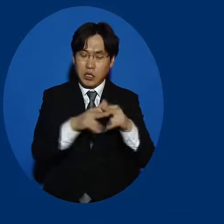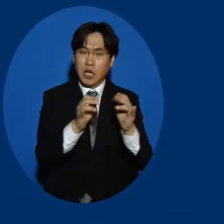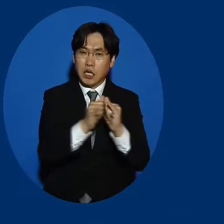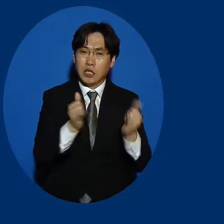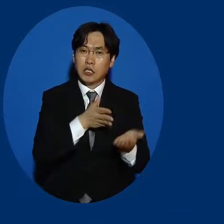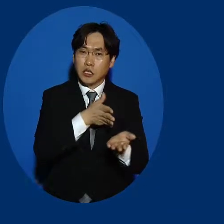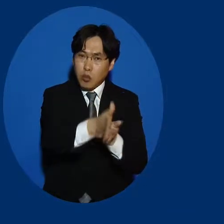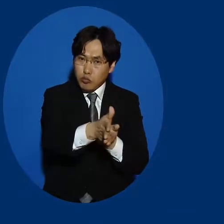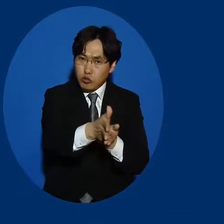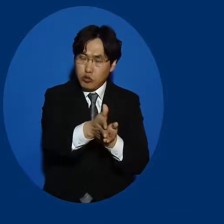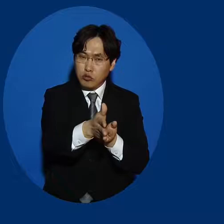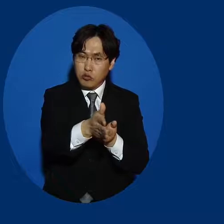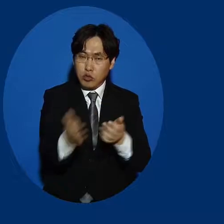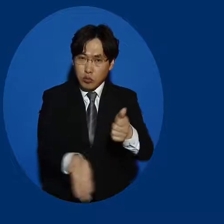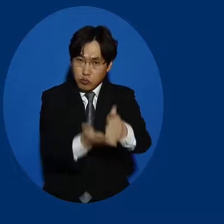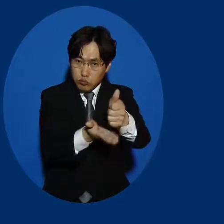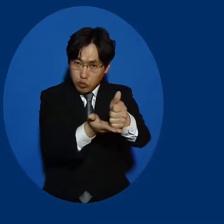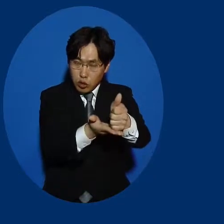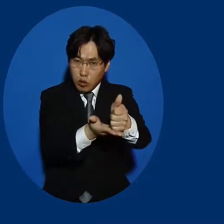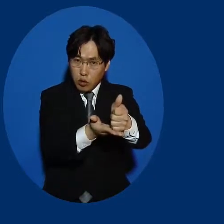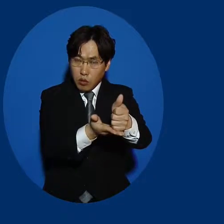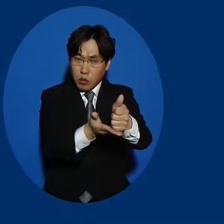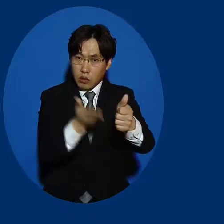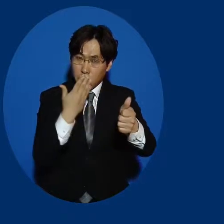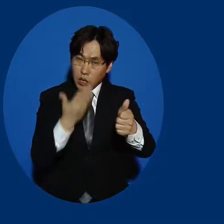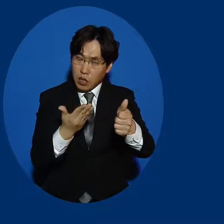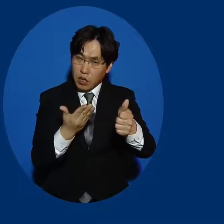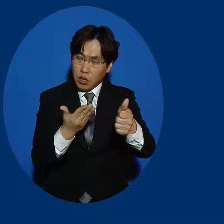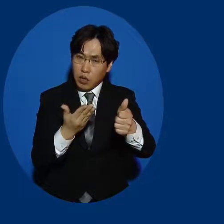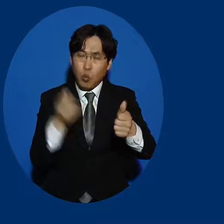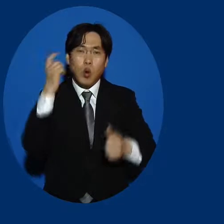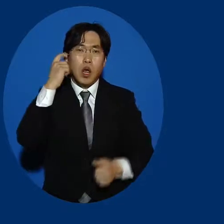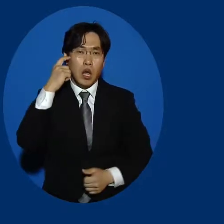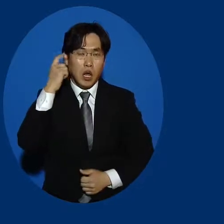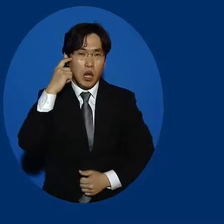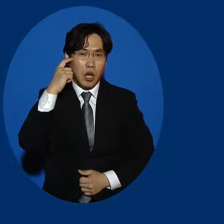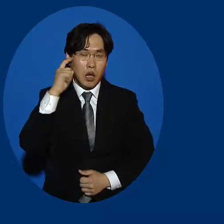전문가라고 인정해 줍니다. 그 이유가 뭘까요?